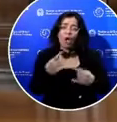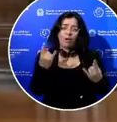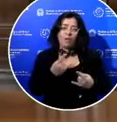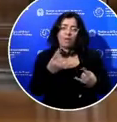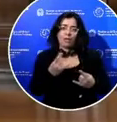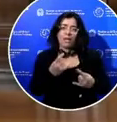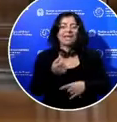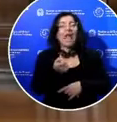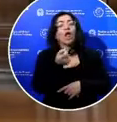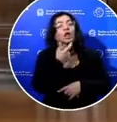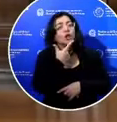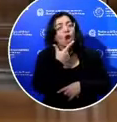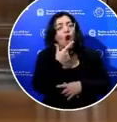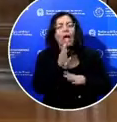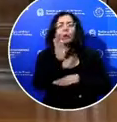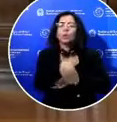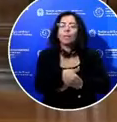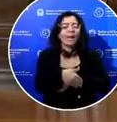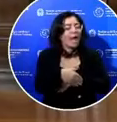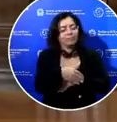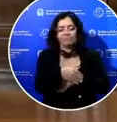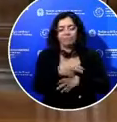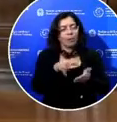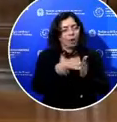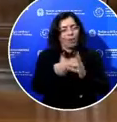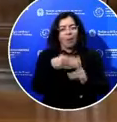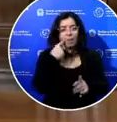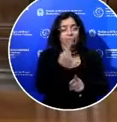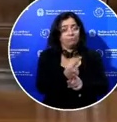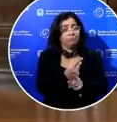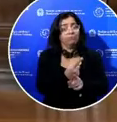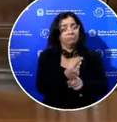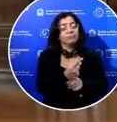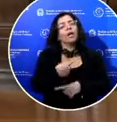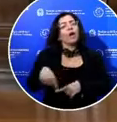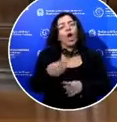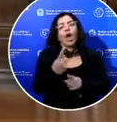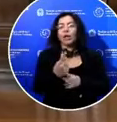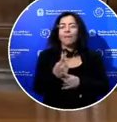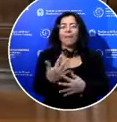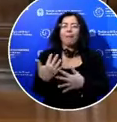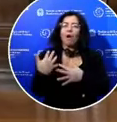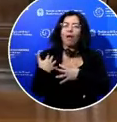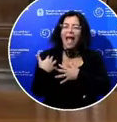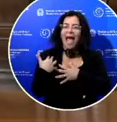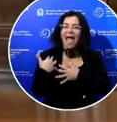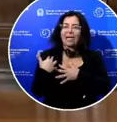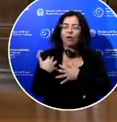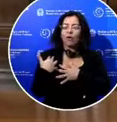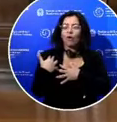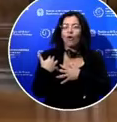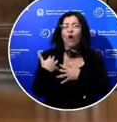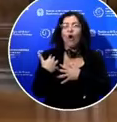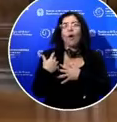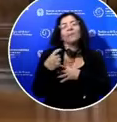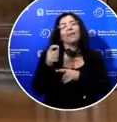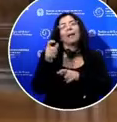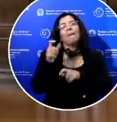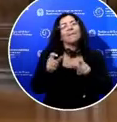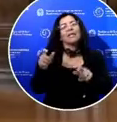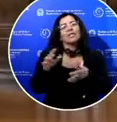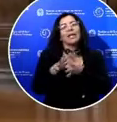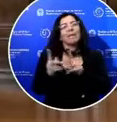droga non è un problema superato. E il compito di tutti noi è farci carico di chi resta imbrigliato nel